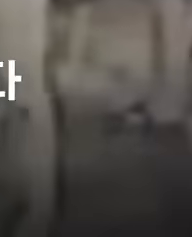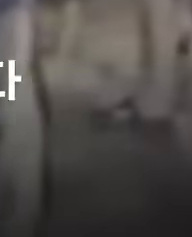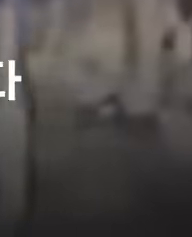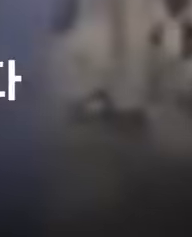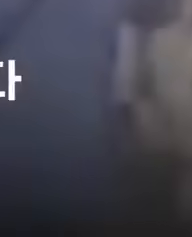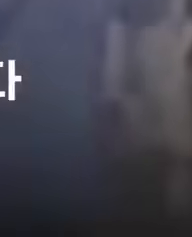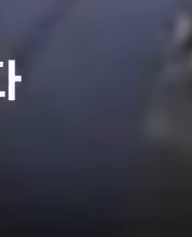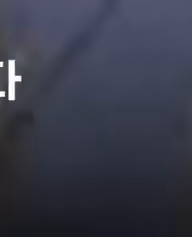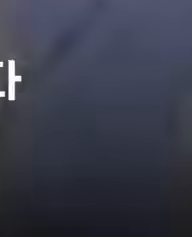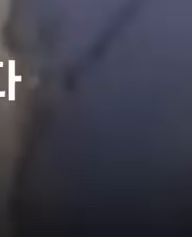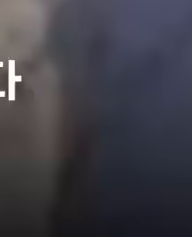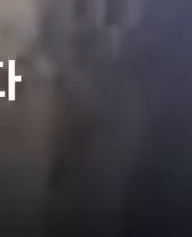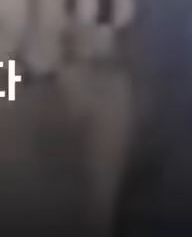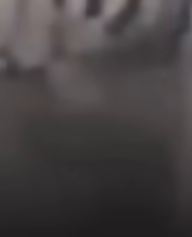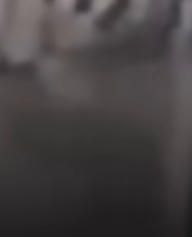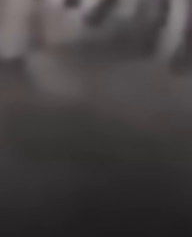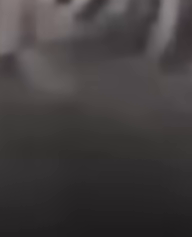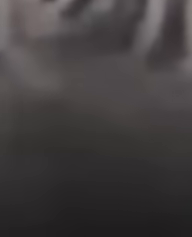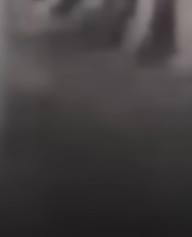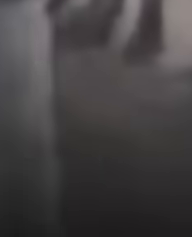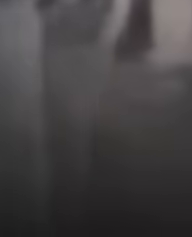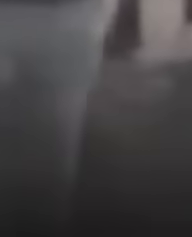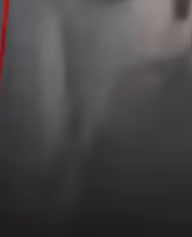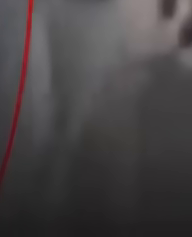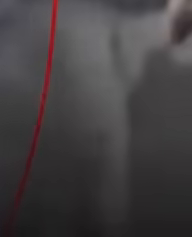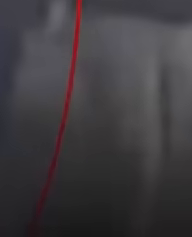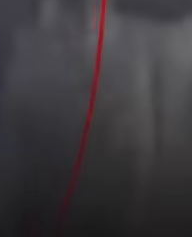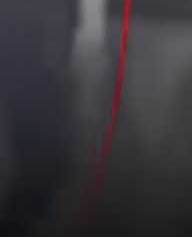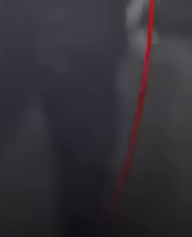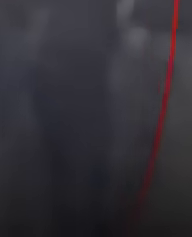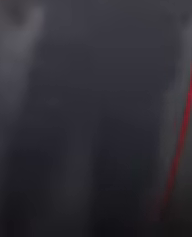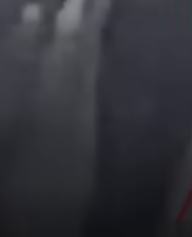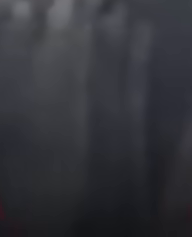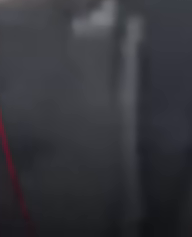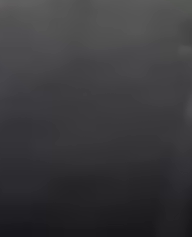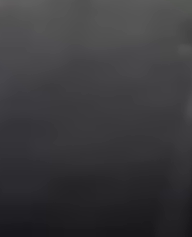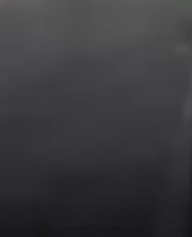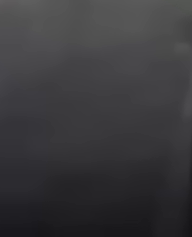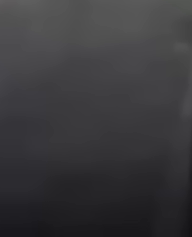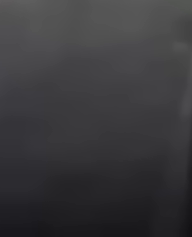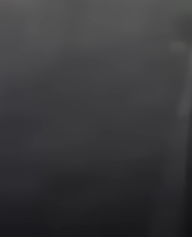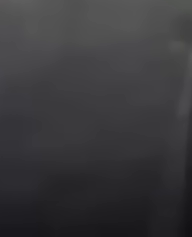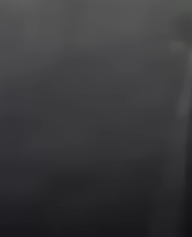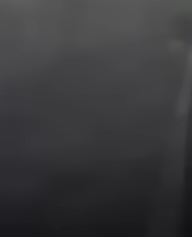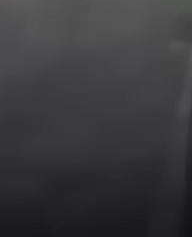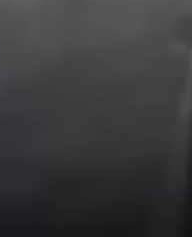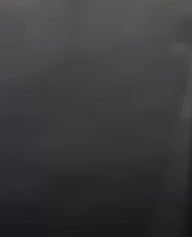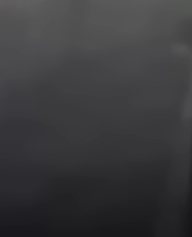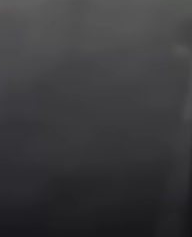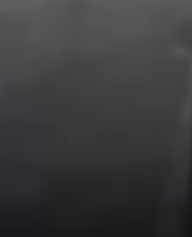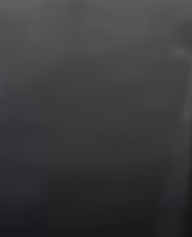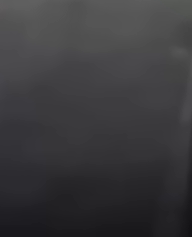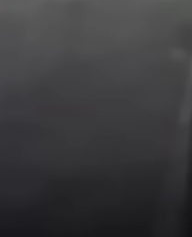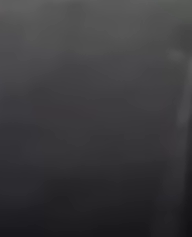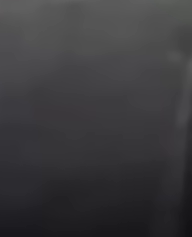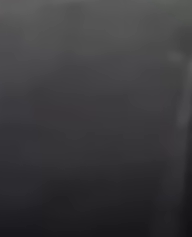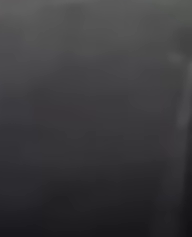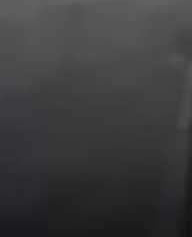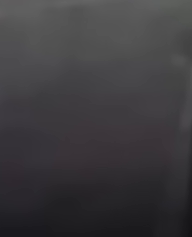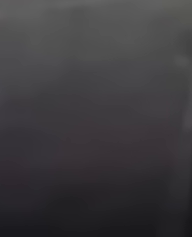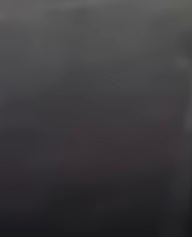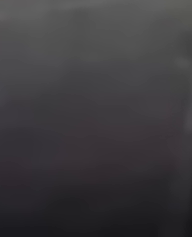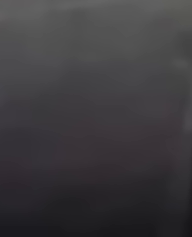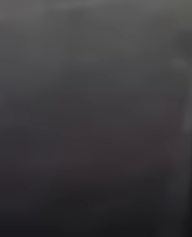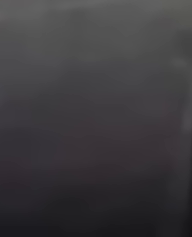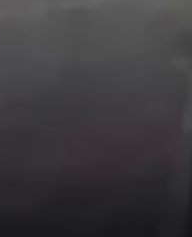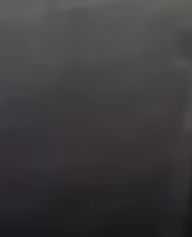출동한 경찰에 붙잡혔습니다. 경찰은 남성이 오피스텔에 미리 들어가 있다가 여성이 배달 음식을 받는 순간 집 안에